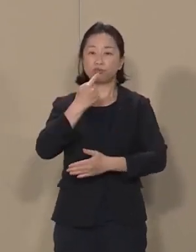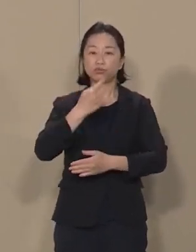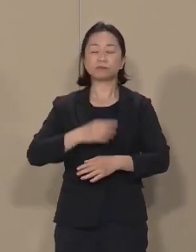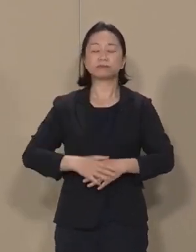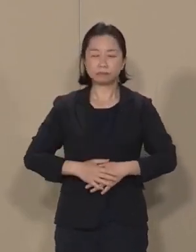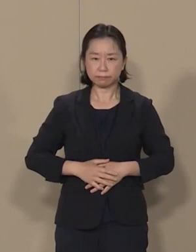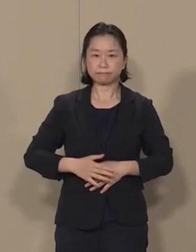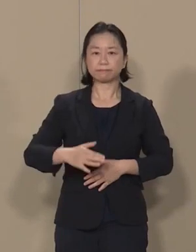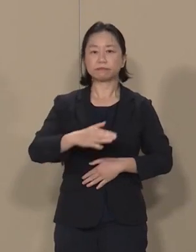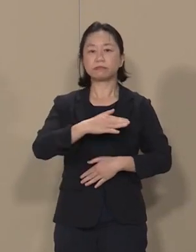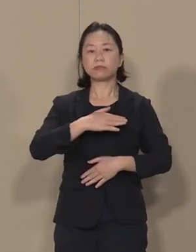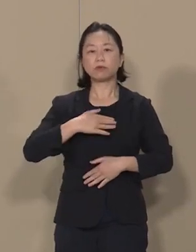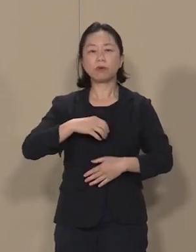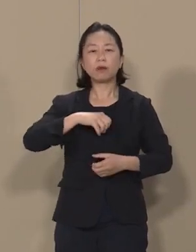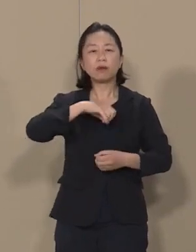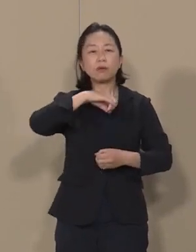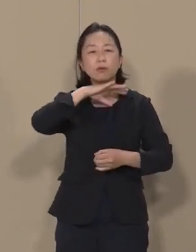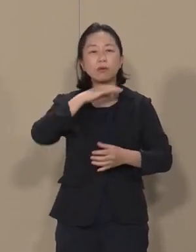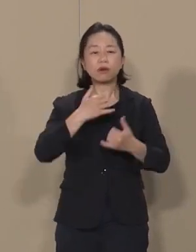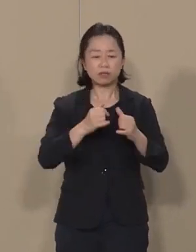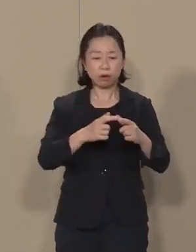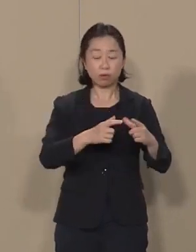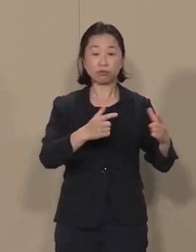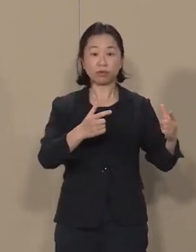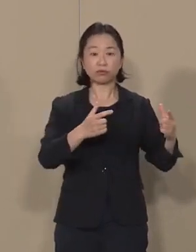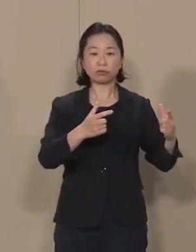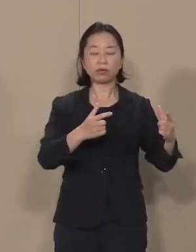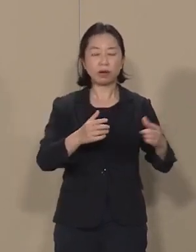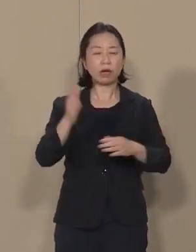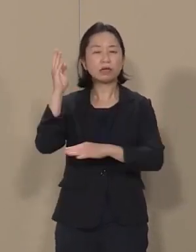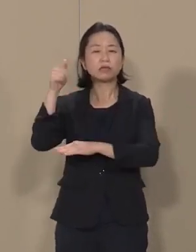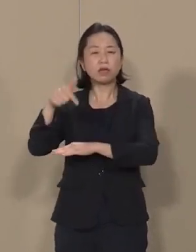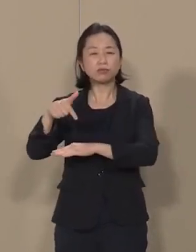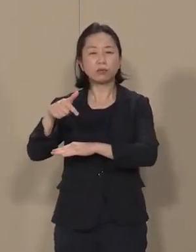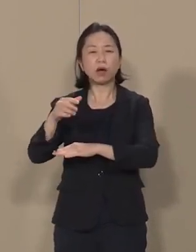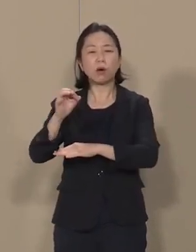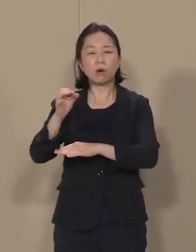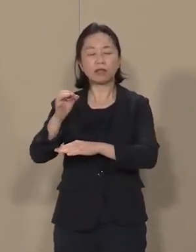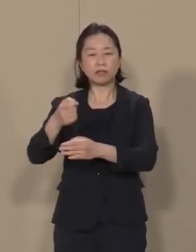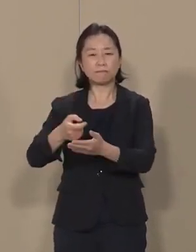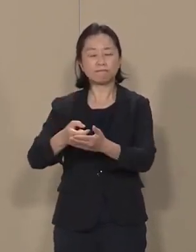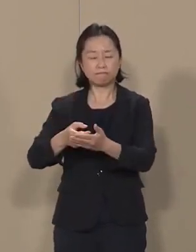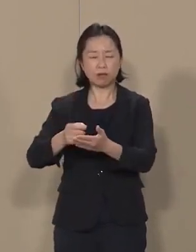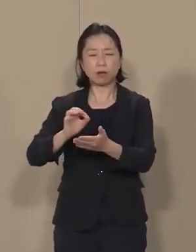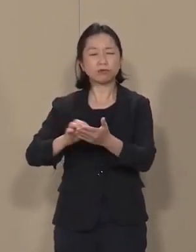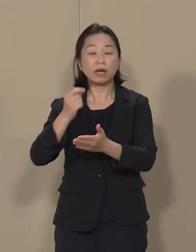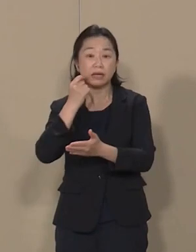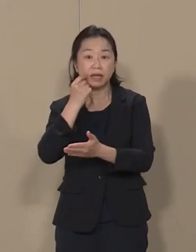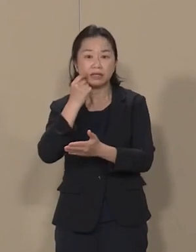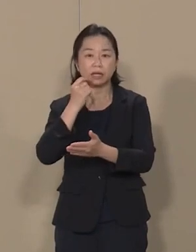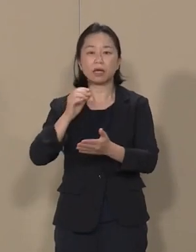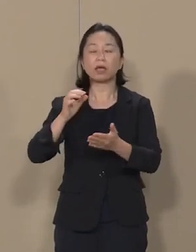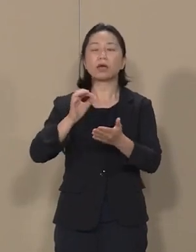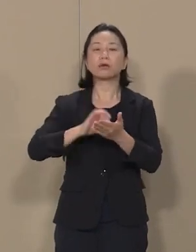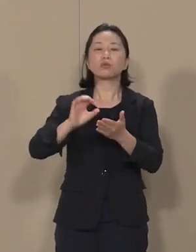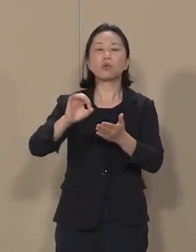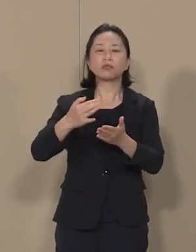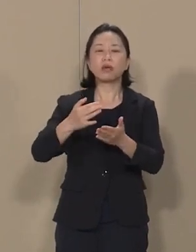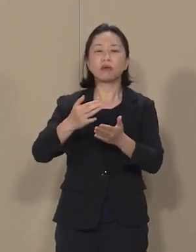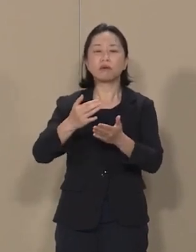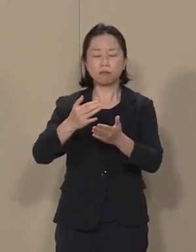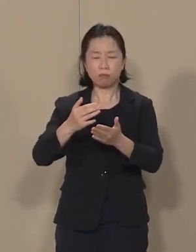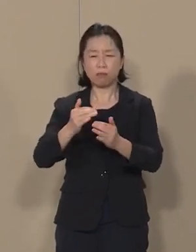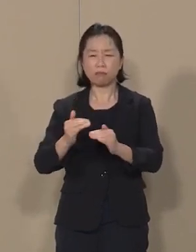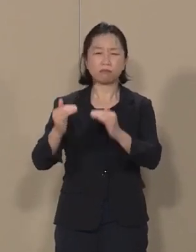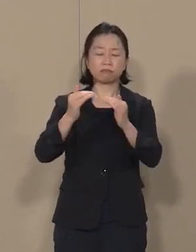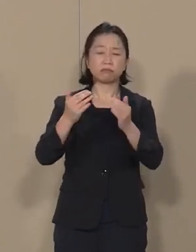私たちは高齢化が進むのでなので政府はお金が使いません消費税が増えますそして皆さんの負担は増えますそういっ